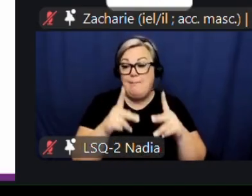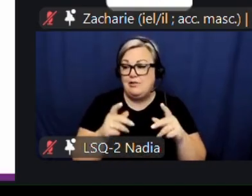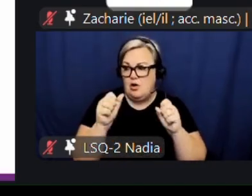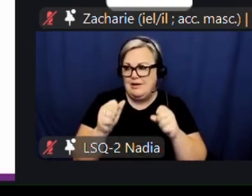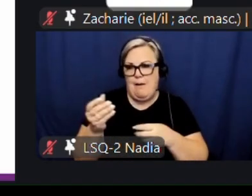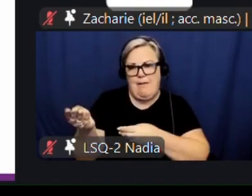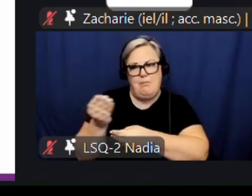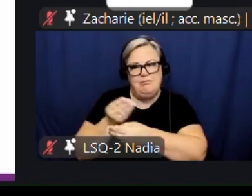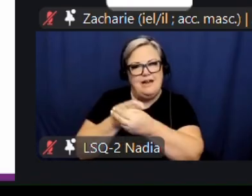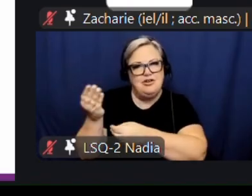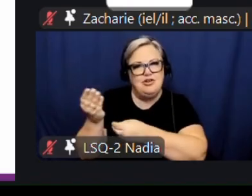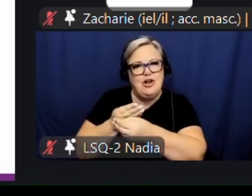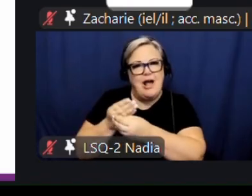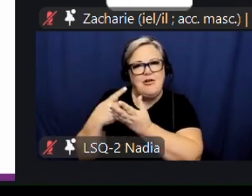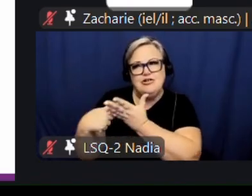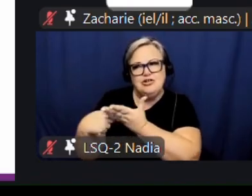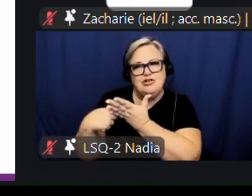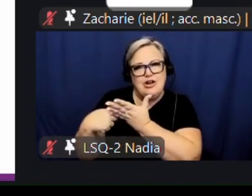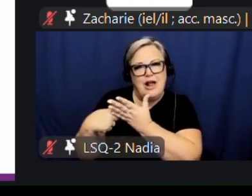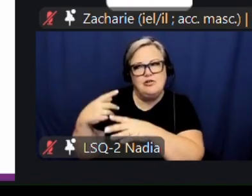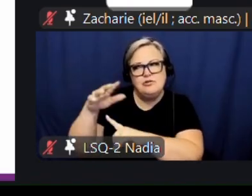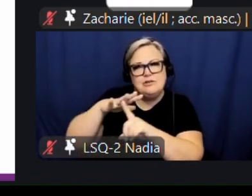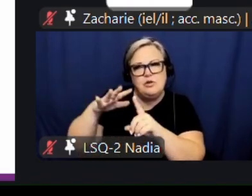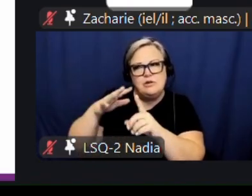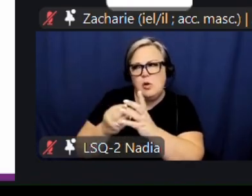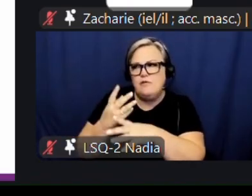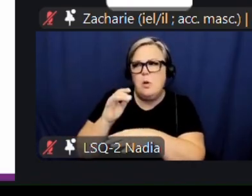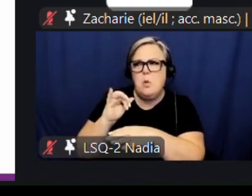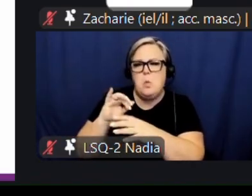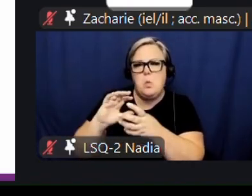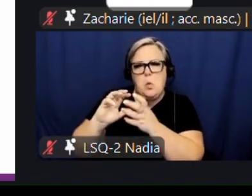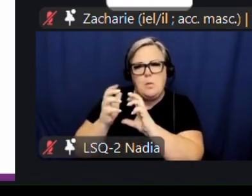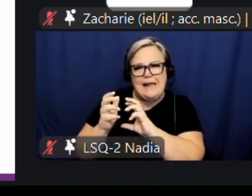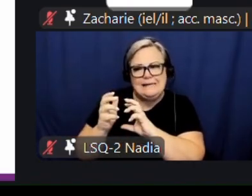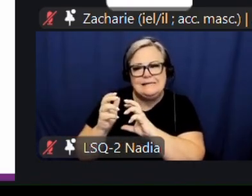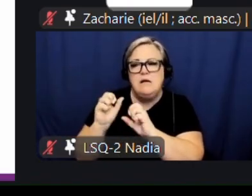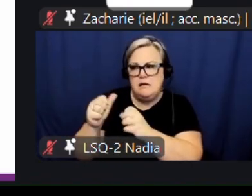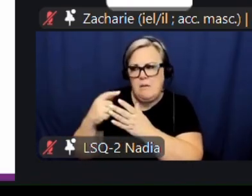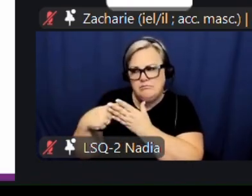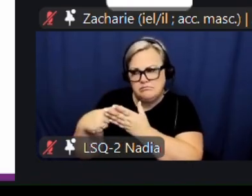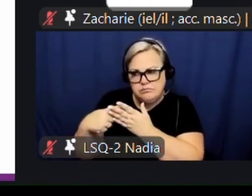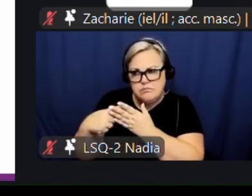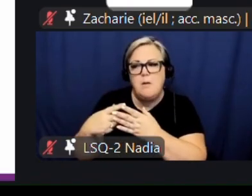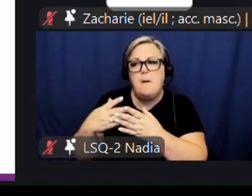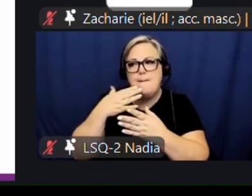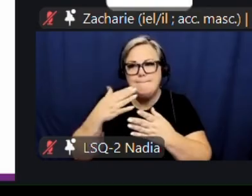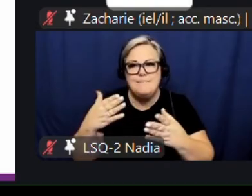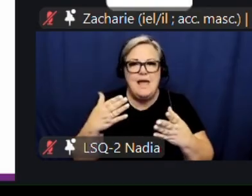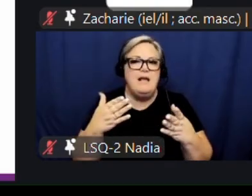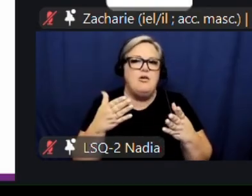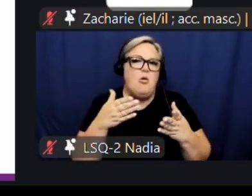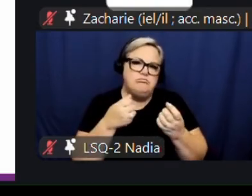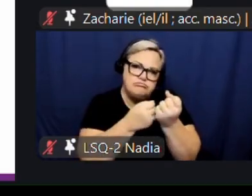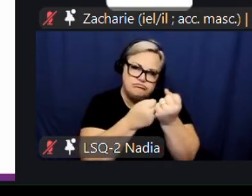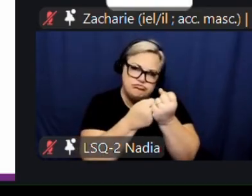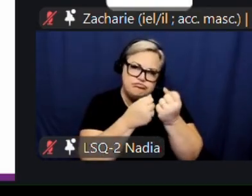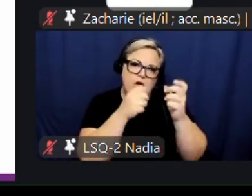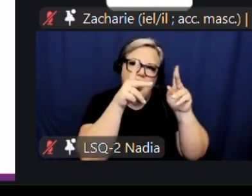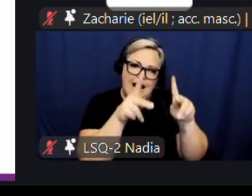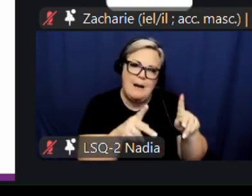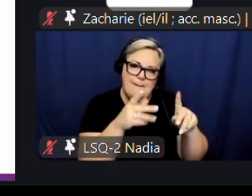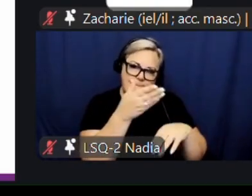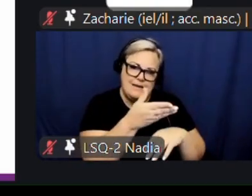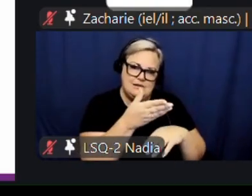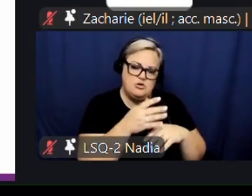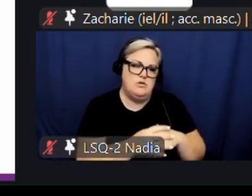des pratiques gagnantes, de discuter de cas qui sont nouveaux, plus complexes, pour s'assurer de bien encadrer, bien soutenir les personnes